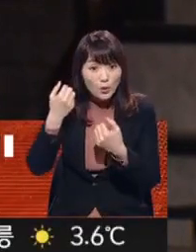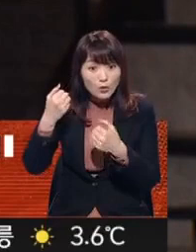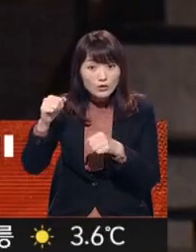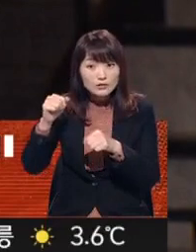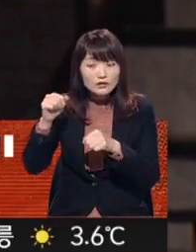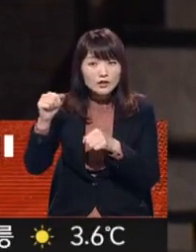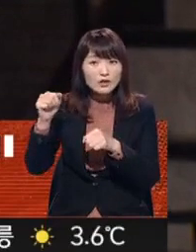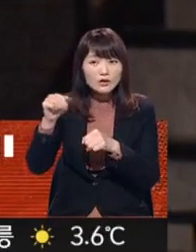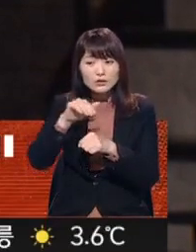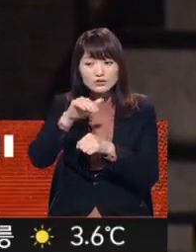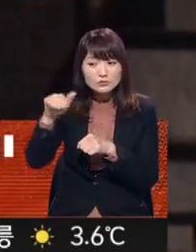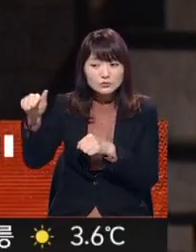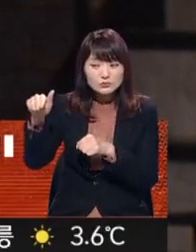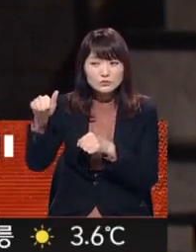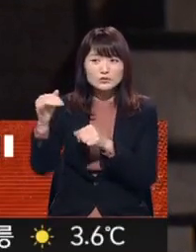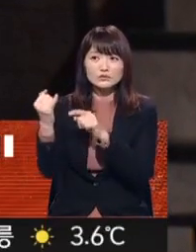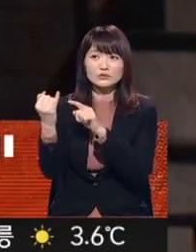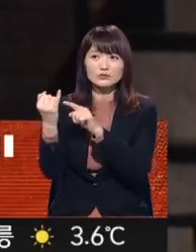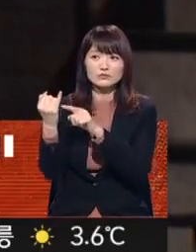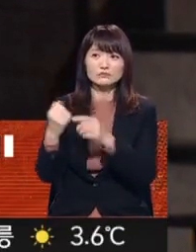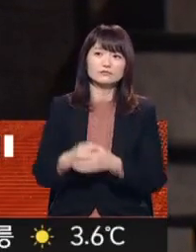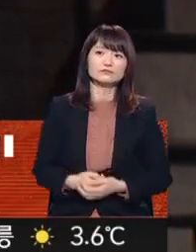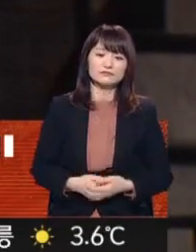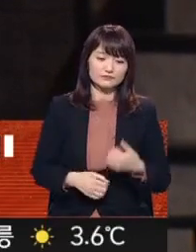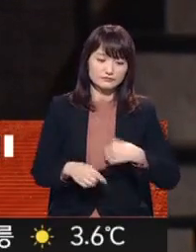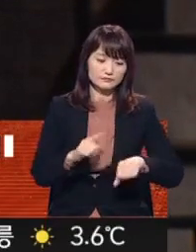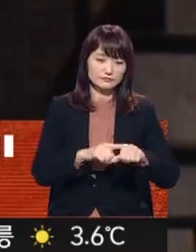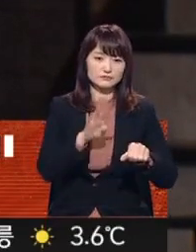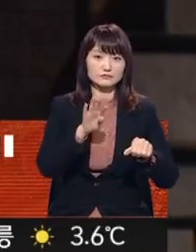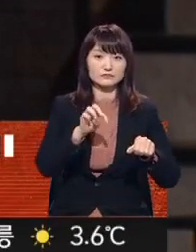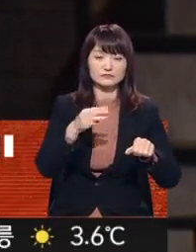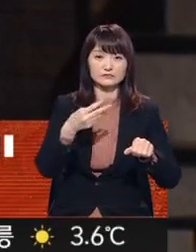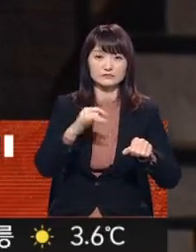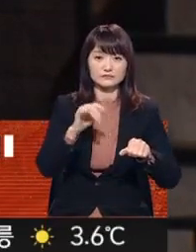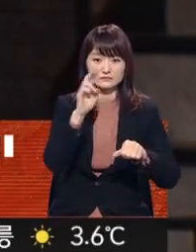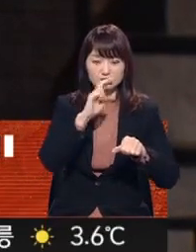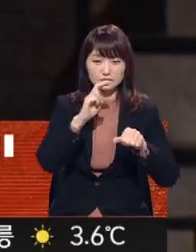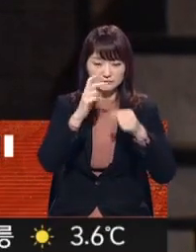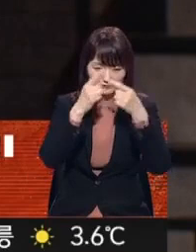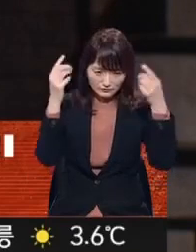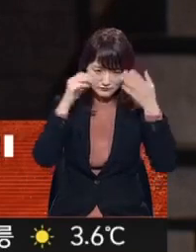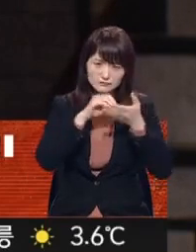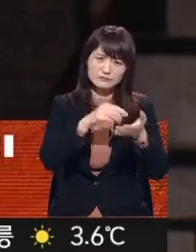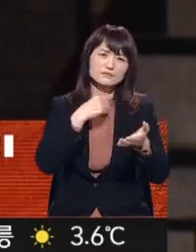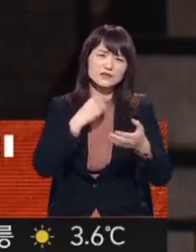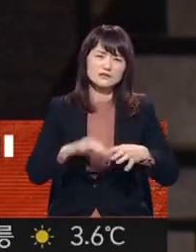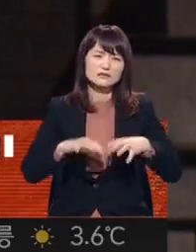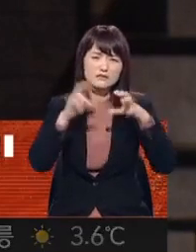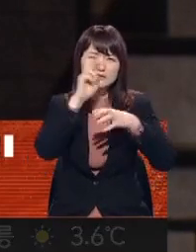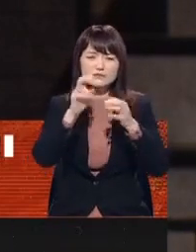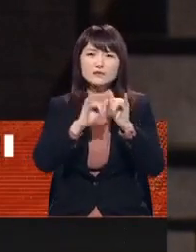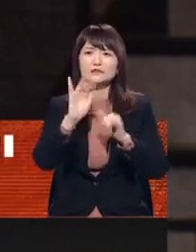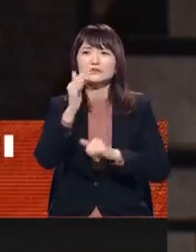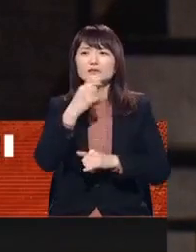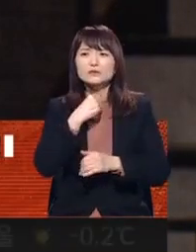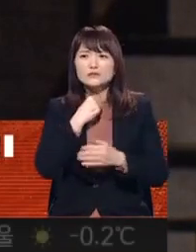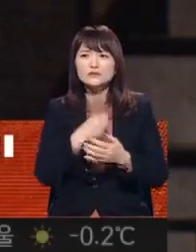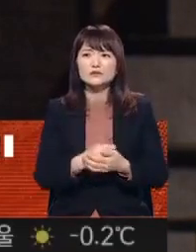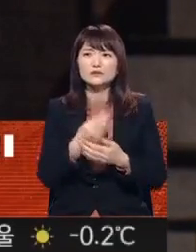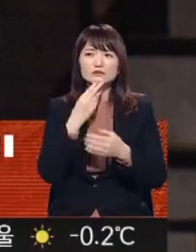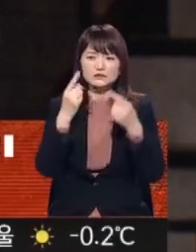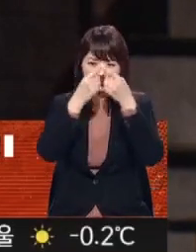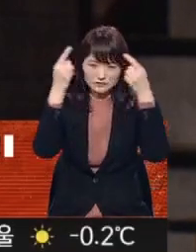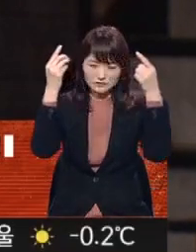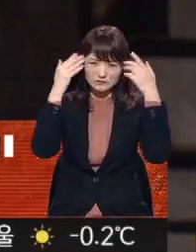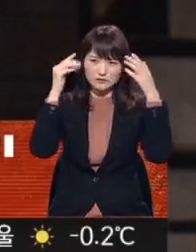이랬을리는 없잖아요네 애가 버클리는데 가고 싶어 하고 세계적인 뭐 음악가가 되고 싶어 한다고 해서 서울대학교 가서 차